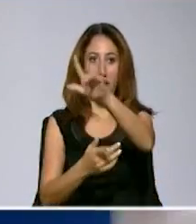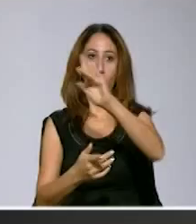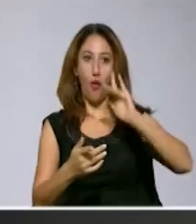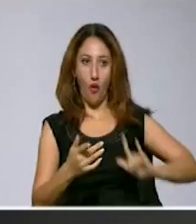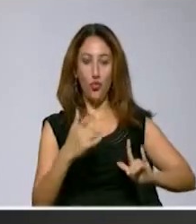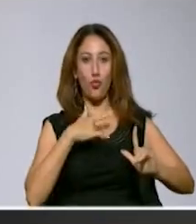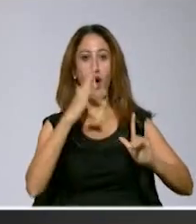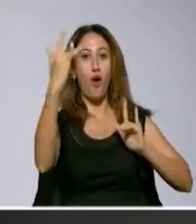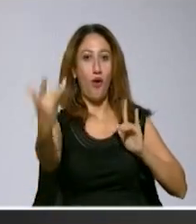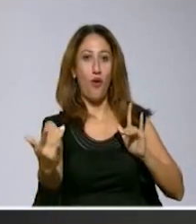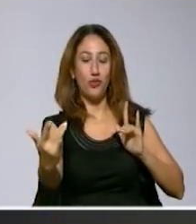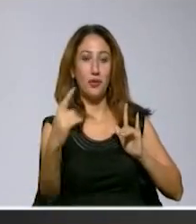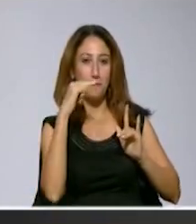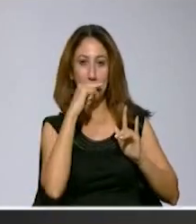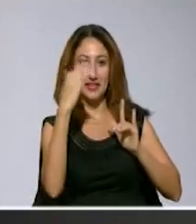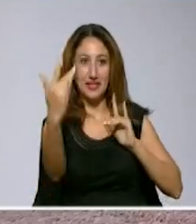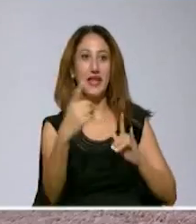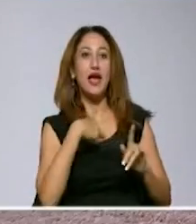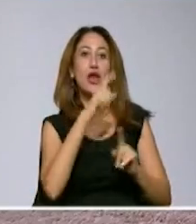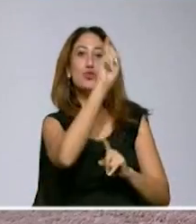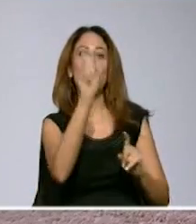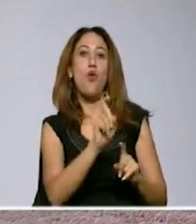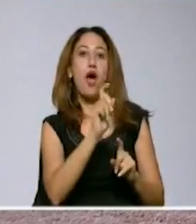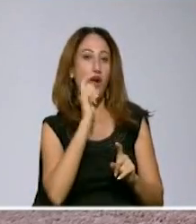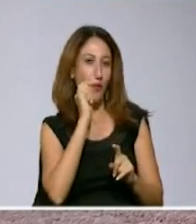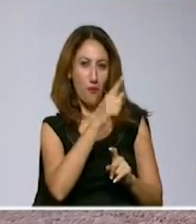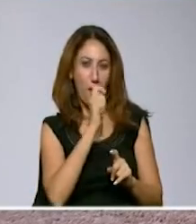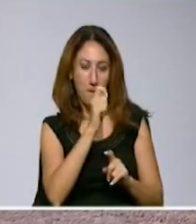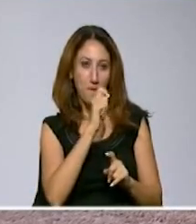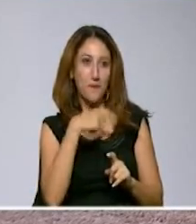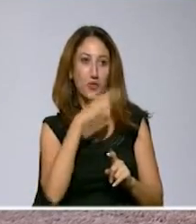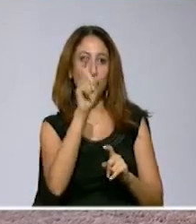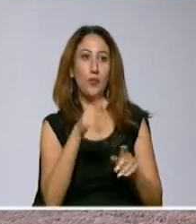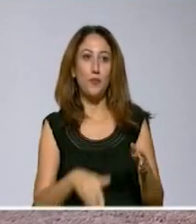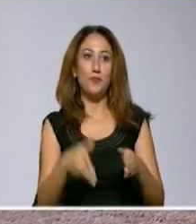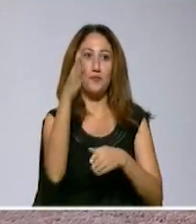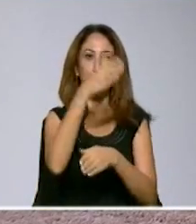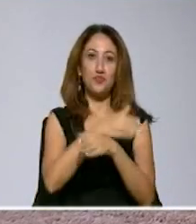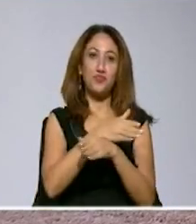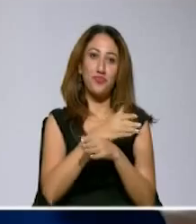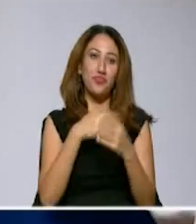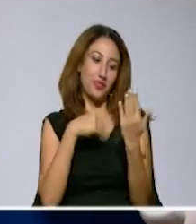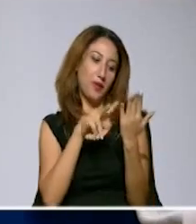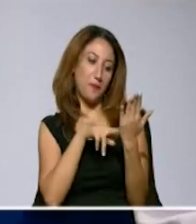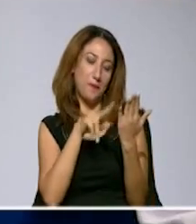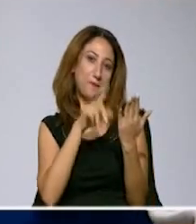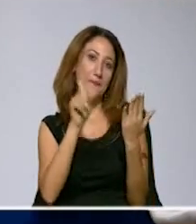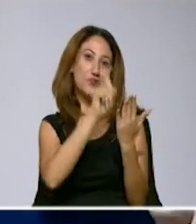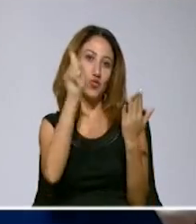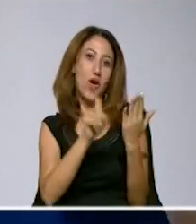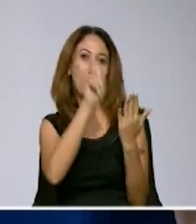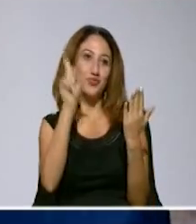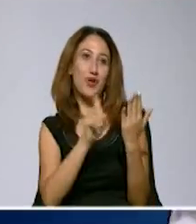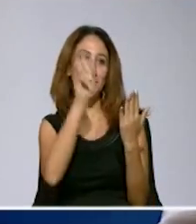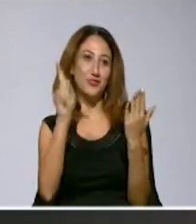أنا موافق. وانا هقعد هنا. حددي الوقت والزمان. وانا هقعد هنا وهقعد بقى ايه، وحط رجلي على رجل واجيب البتاع. يا هجيب لك الاعداد بتاعي يا